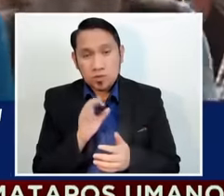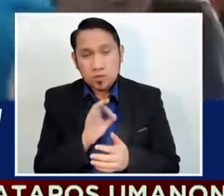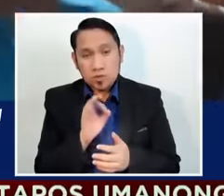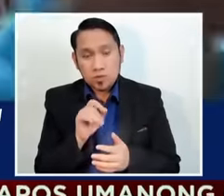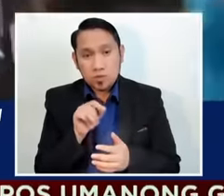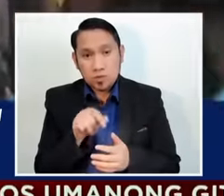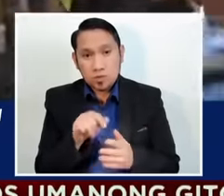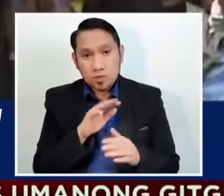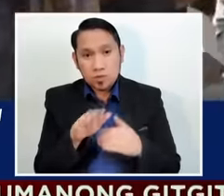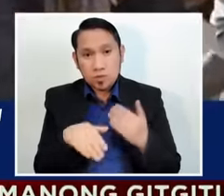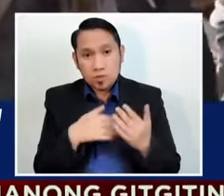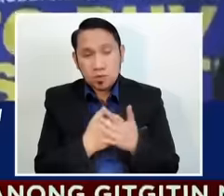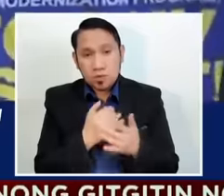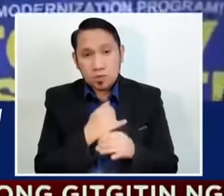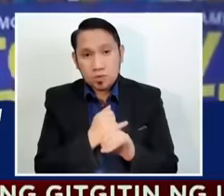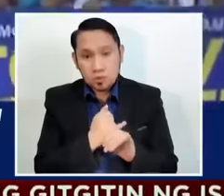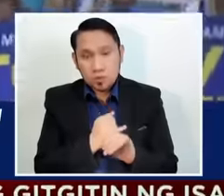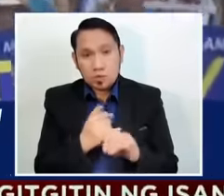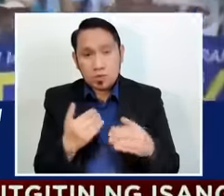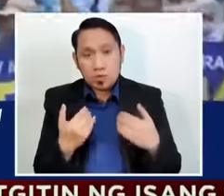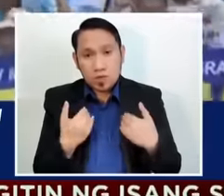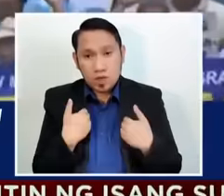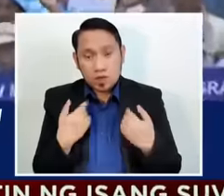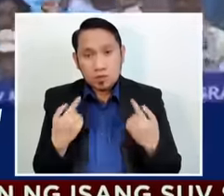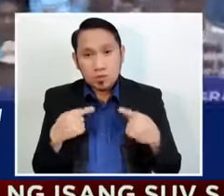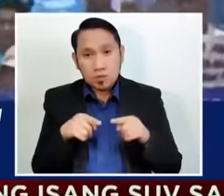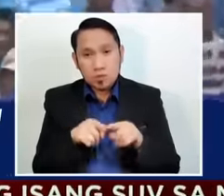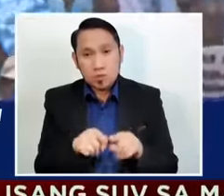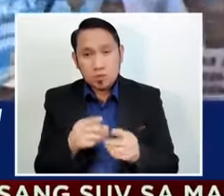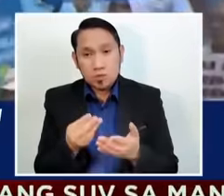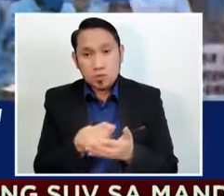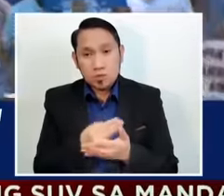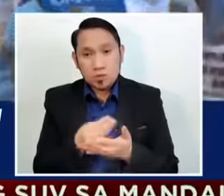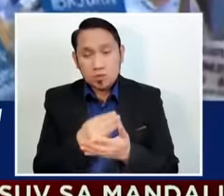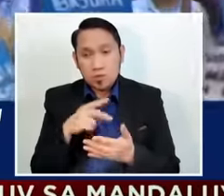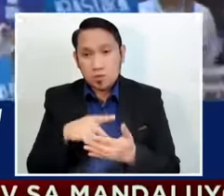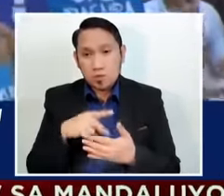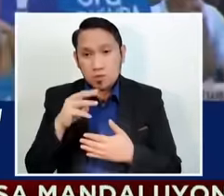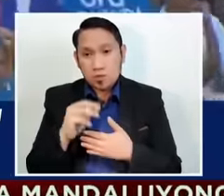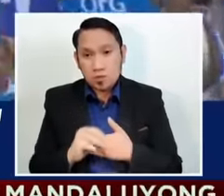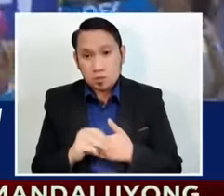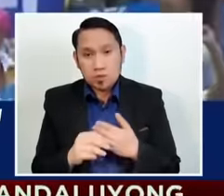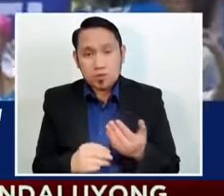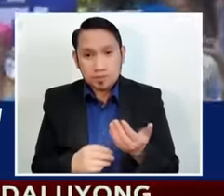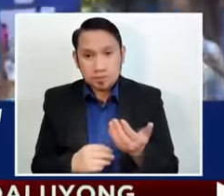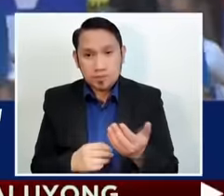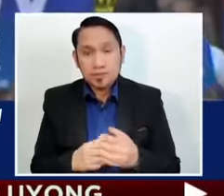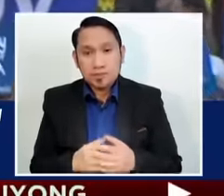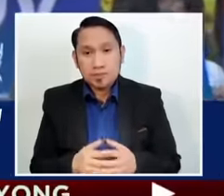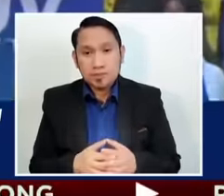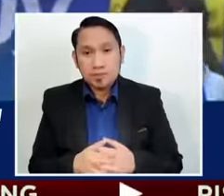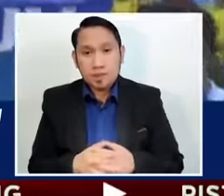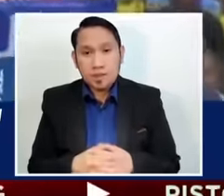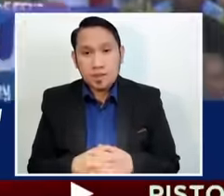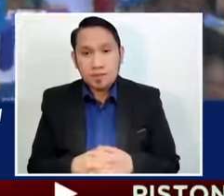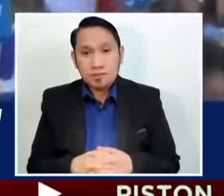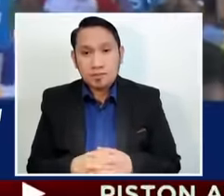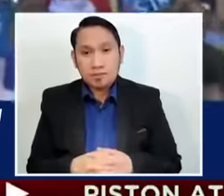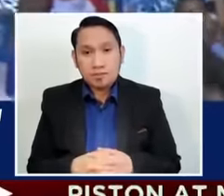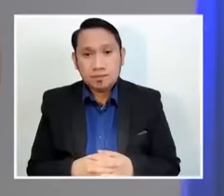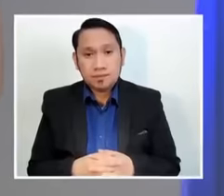sa buong bansa ang makakasabay sa modernization program. Jackie Manabat, ABS-CBN News.